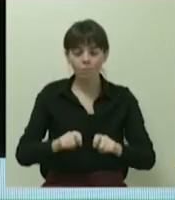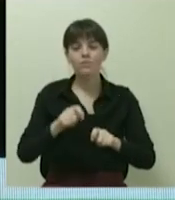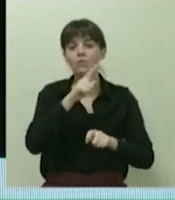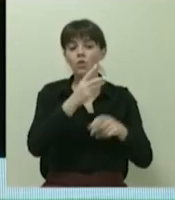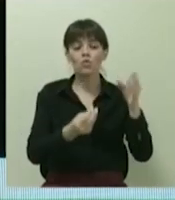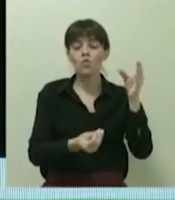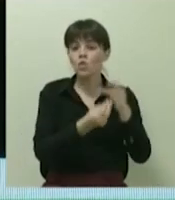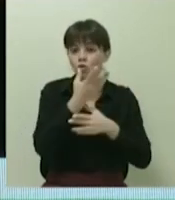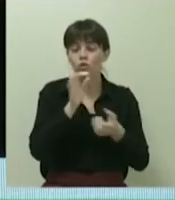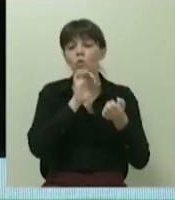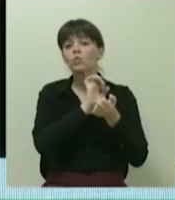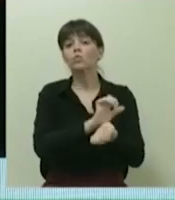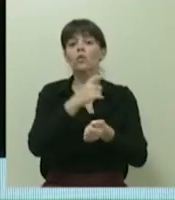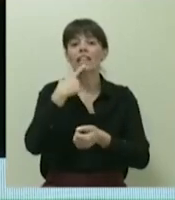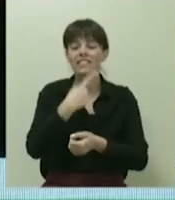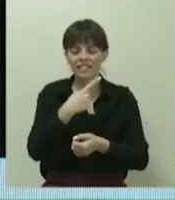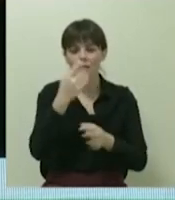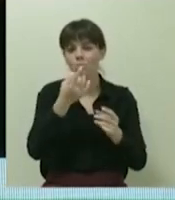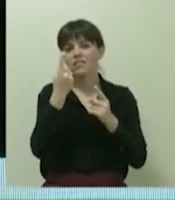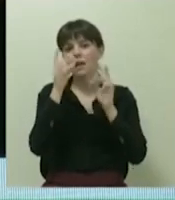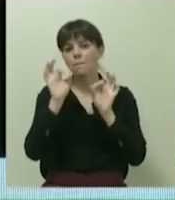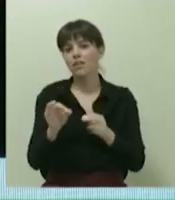diye şey başlattı falan filan.